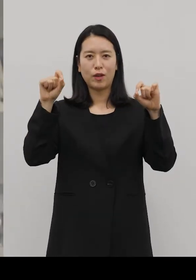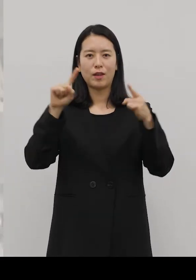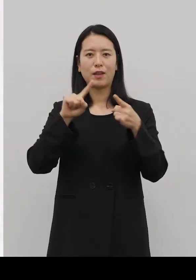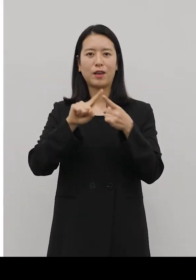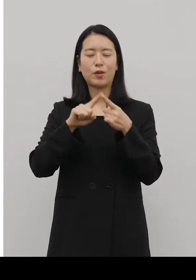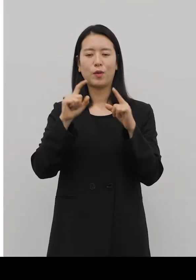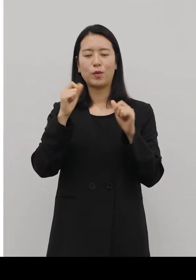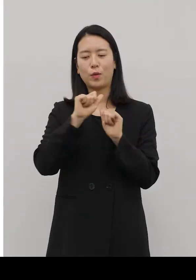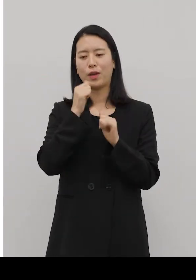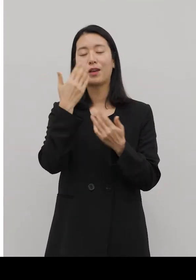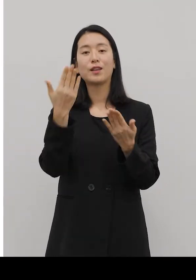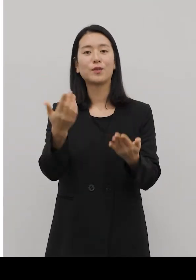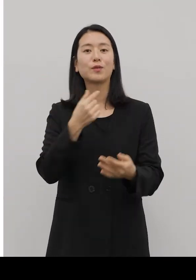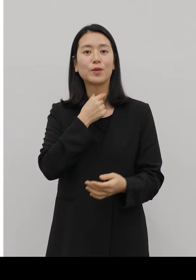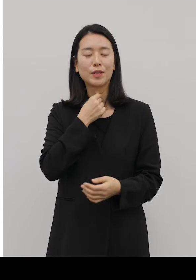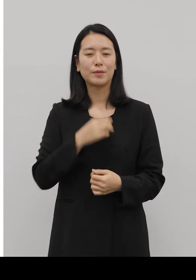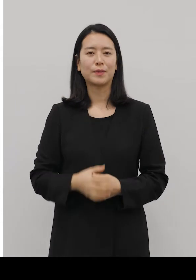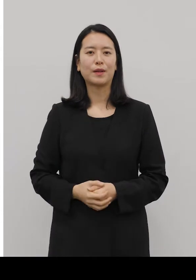소개하겠습니다.